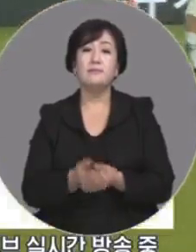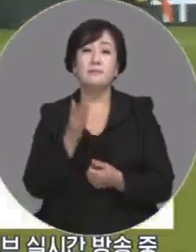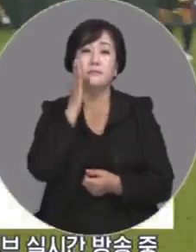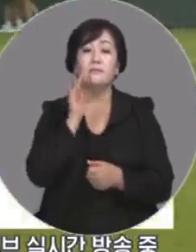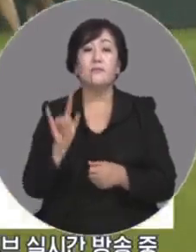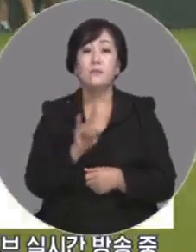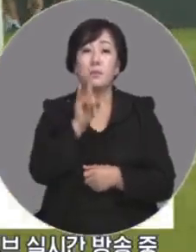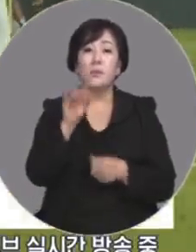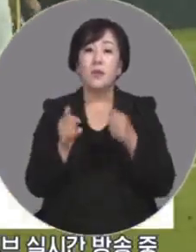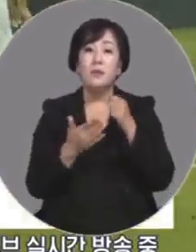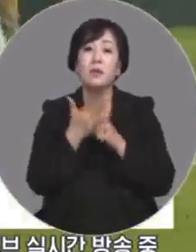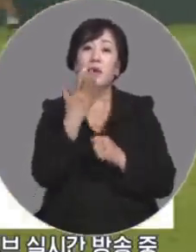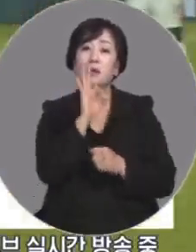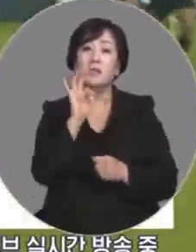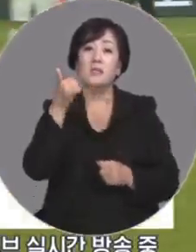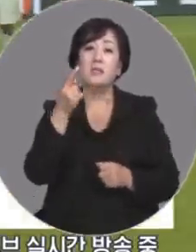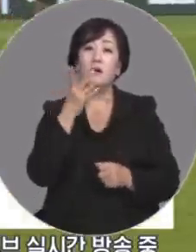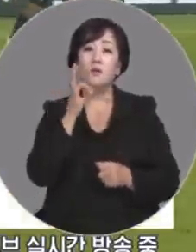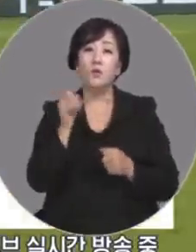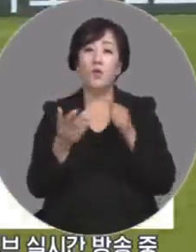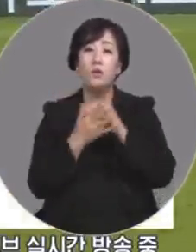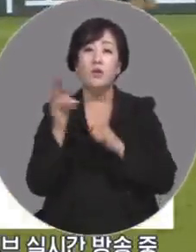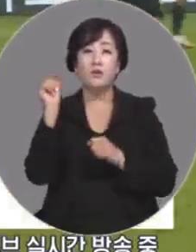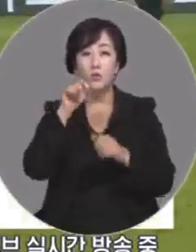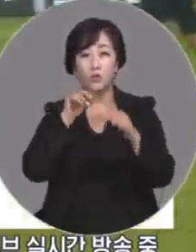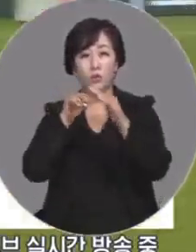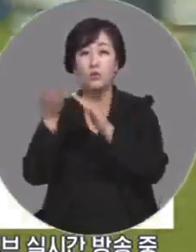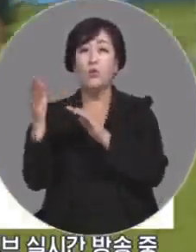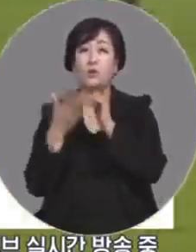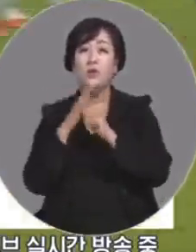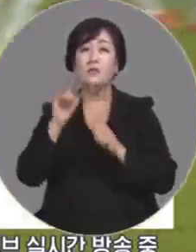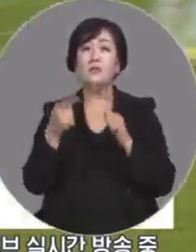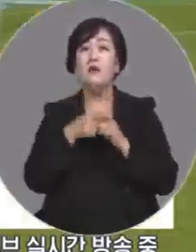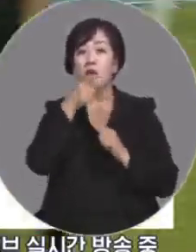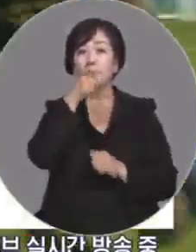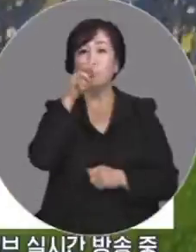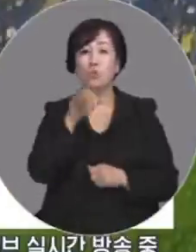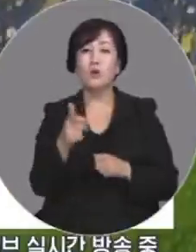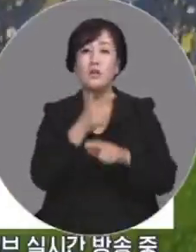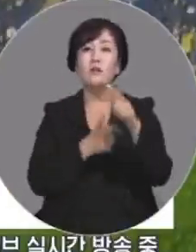울산현대의 주장 이청용이 논스톱 슈팅으로 수원의 골망을 흔듭니다.